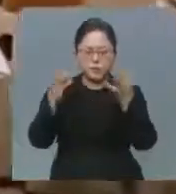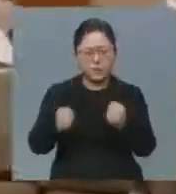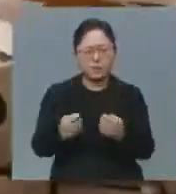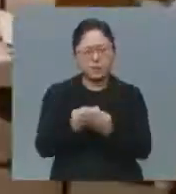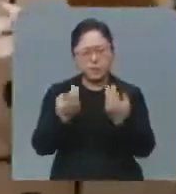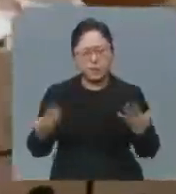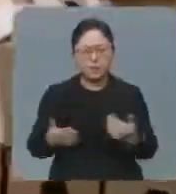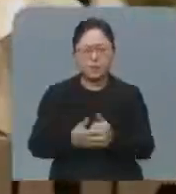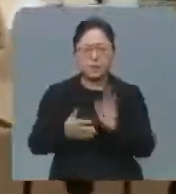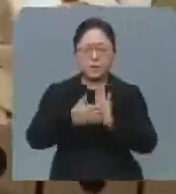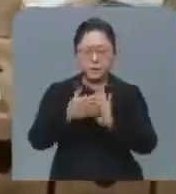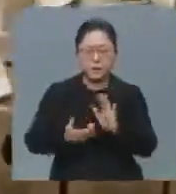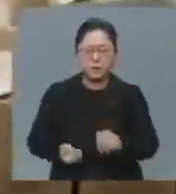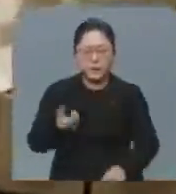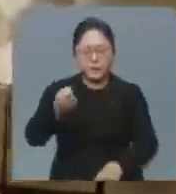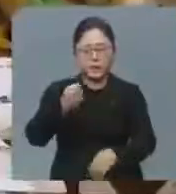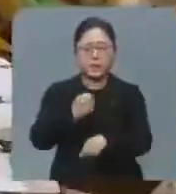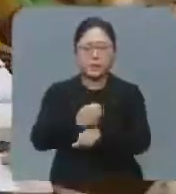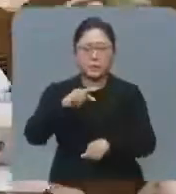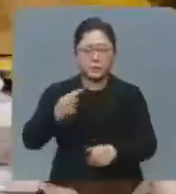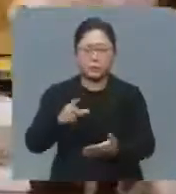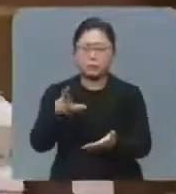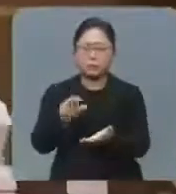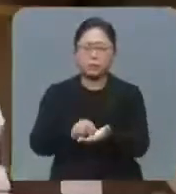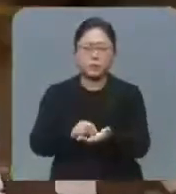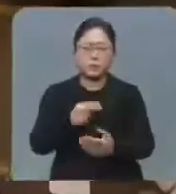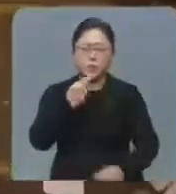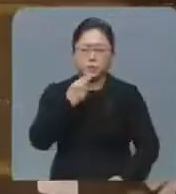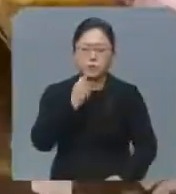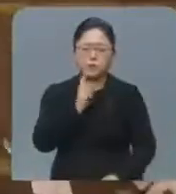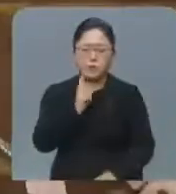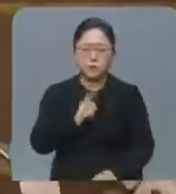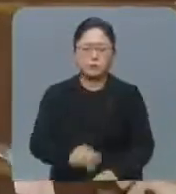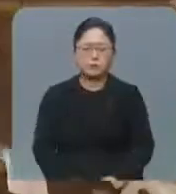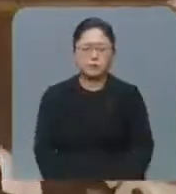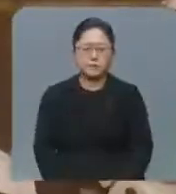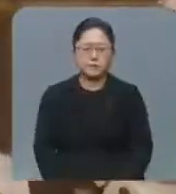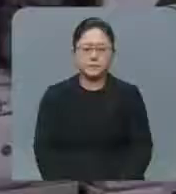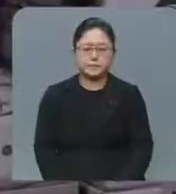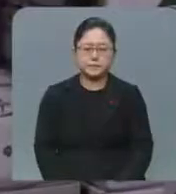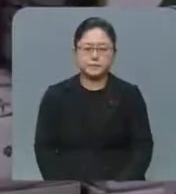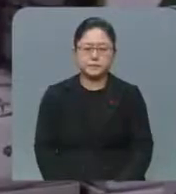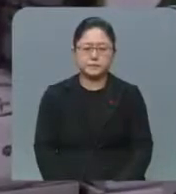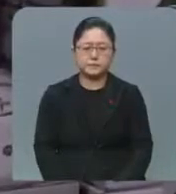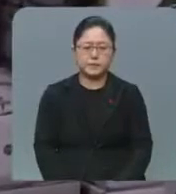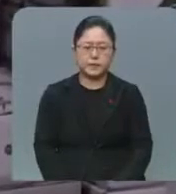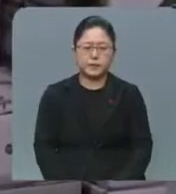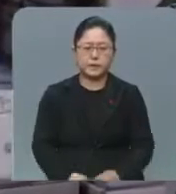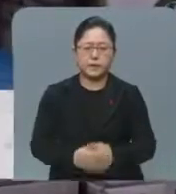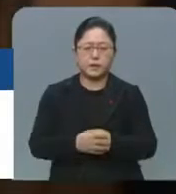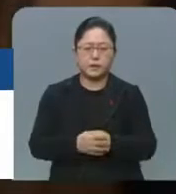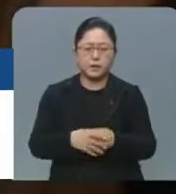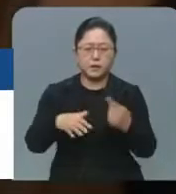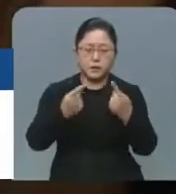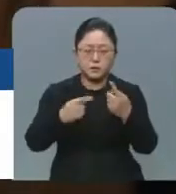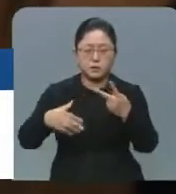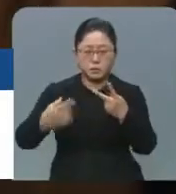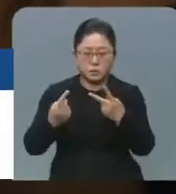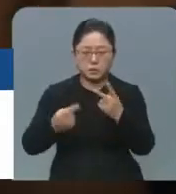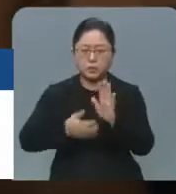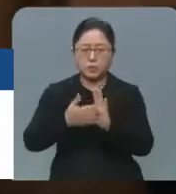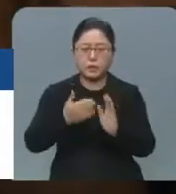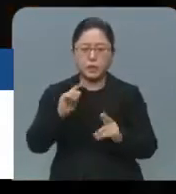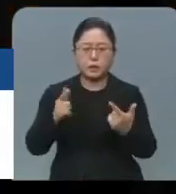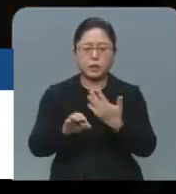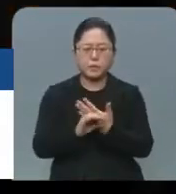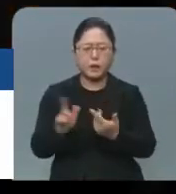없고 경매를 빨리 진행한다고 문제가 있는 것은 아니라고 해명했습니다. 1초, 2초에 경매 안 하면